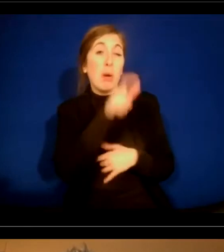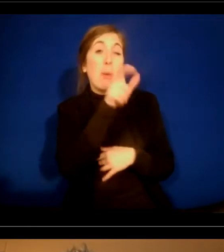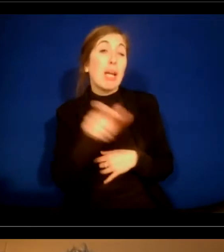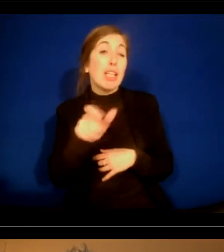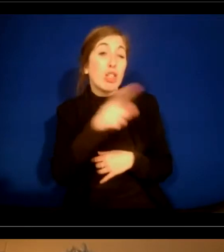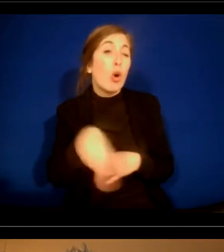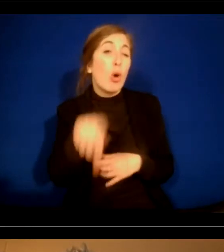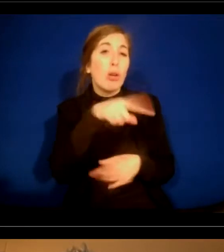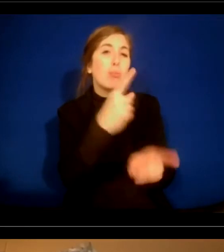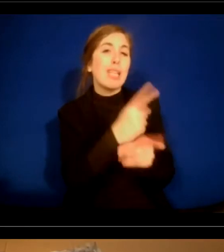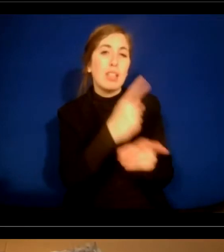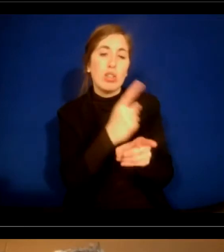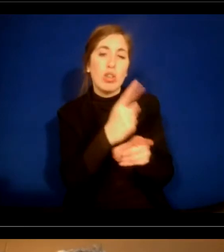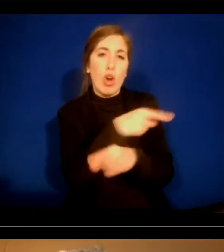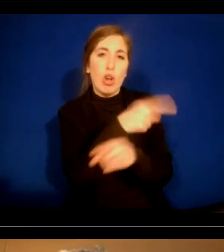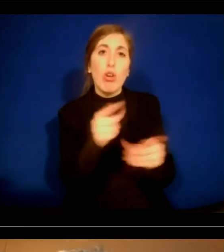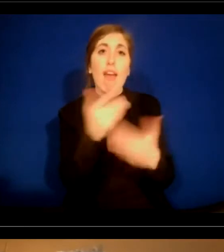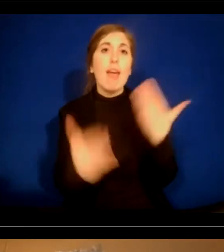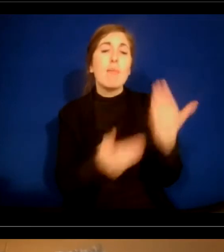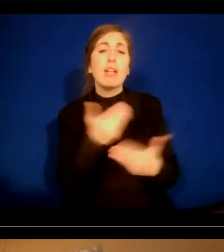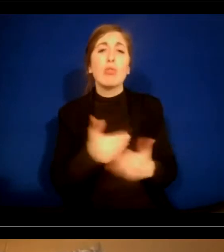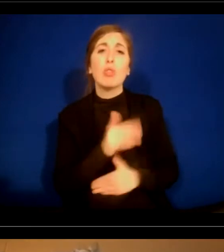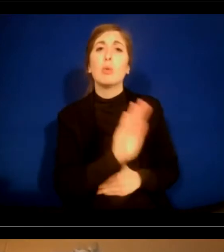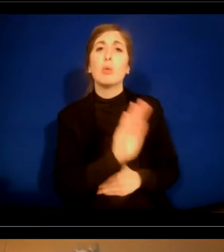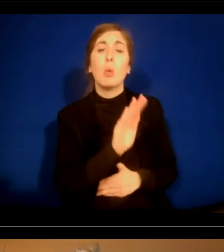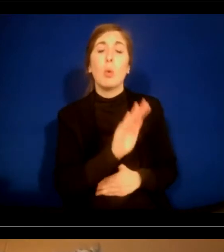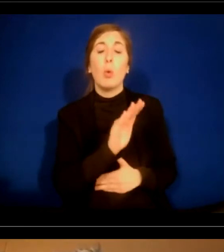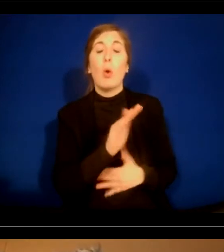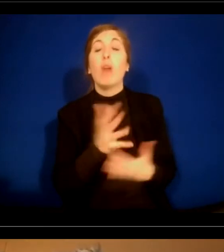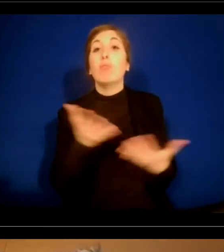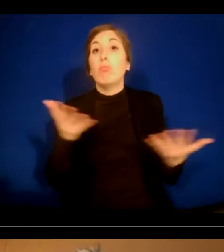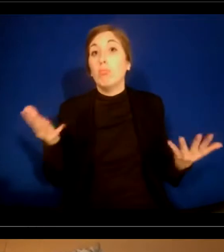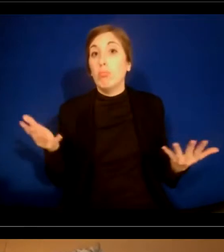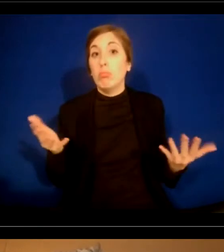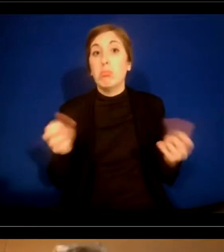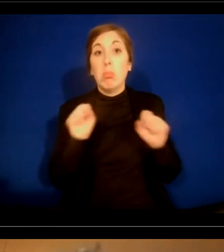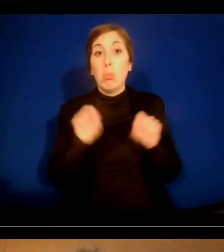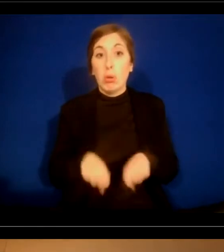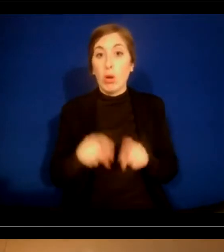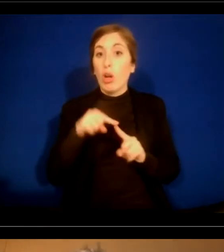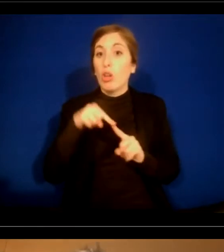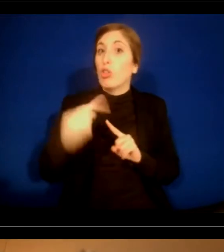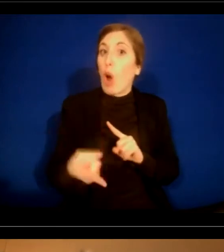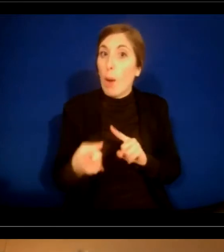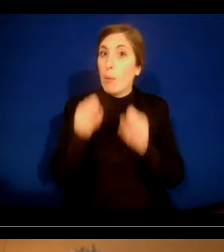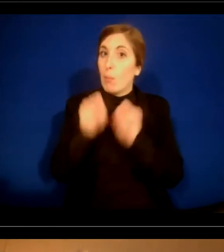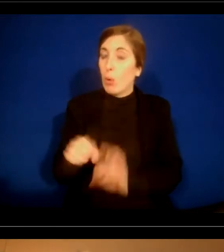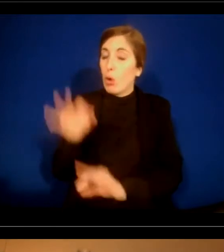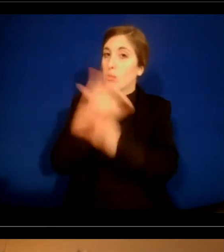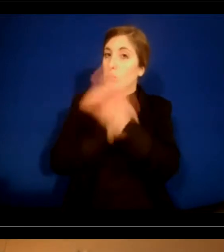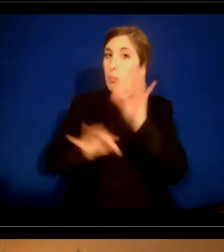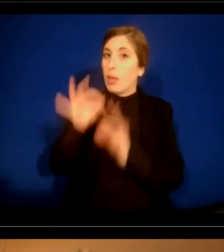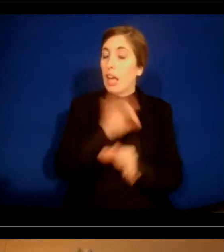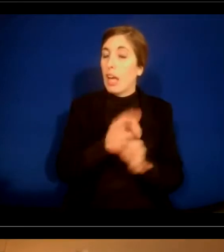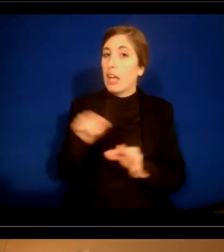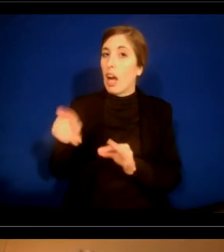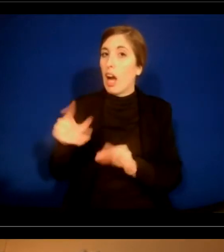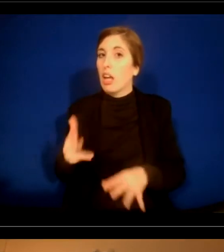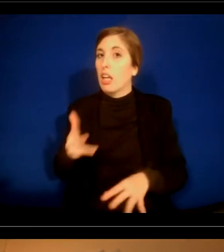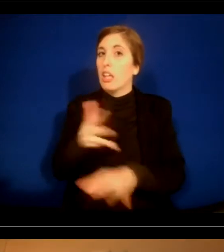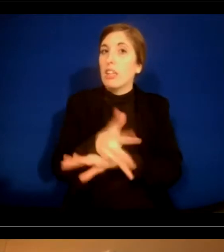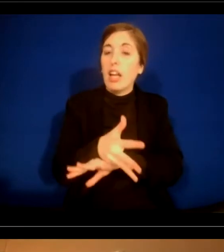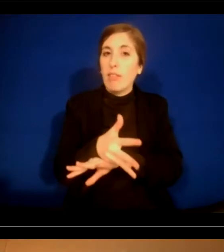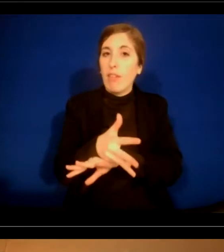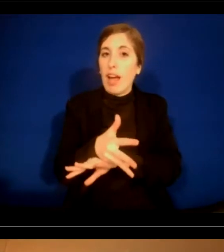si trovano. E poi magari se dopo ci puoi anche descrivere come viene fatto appunto l'intervento